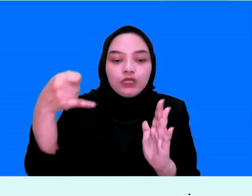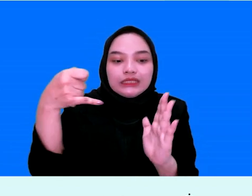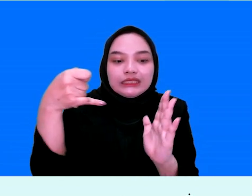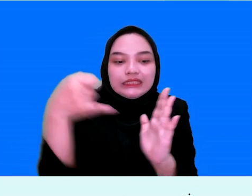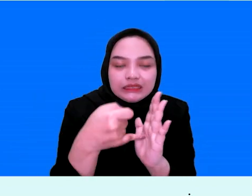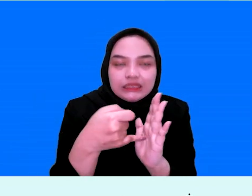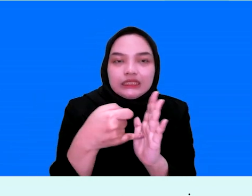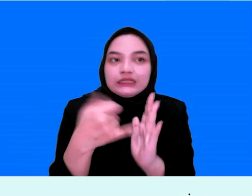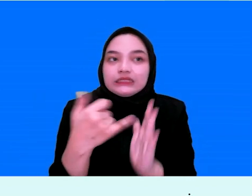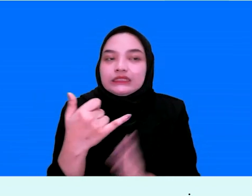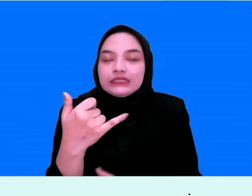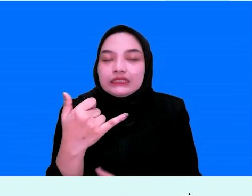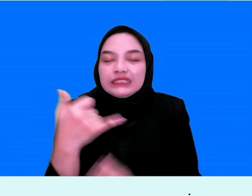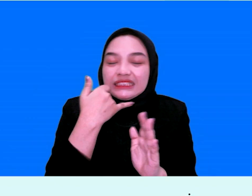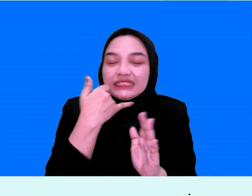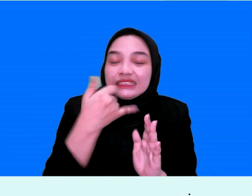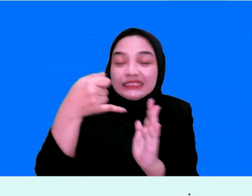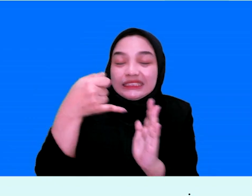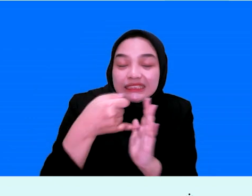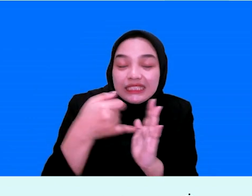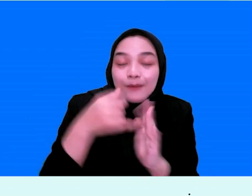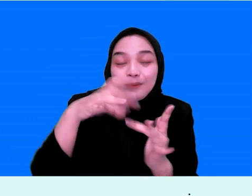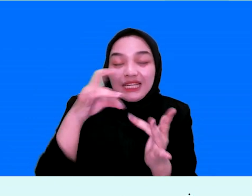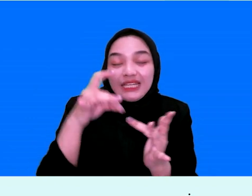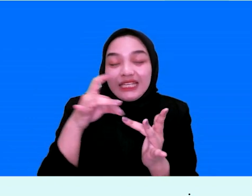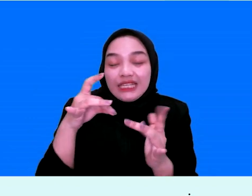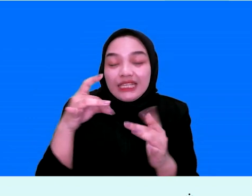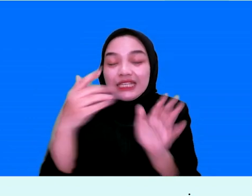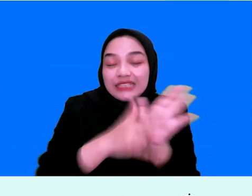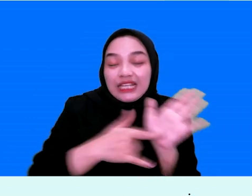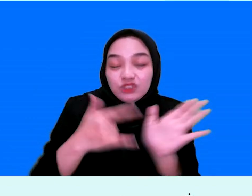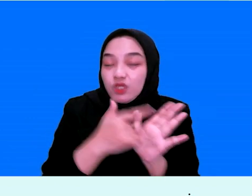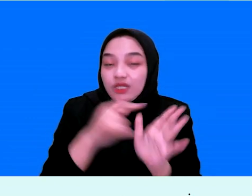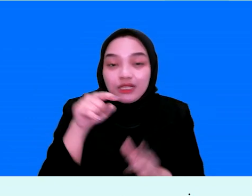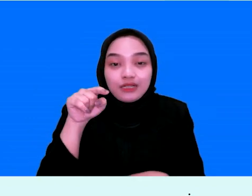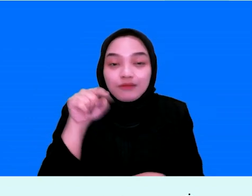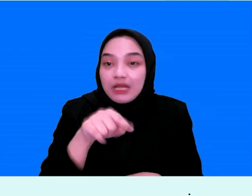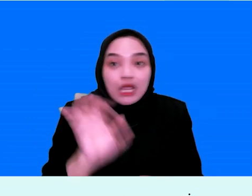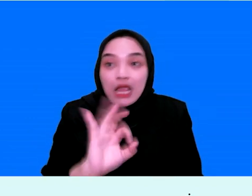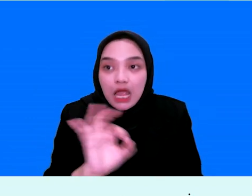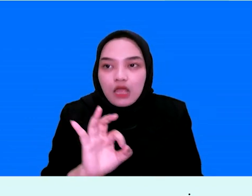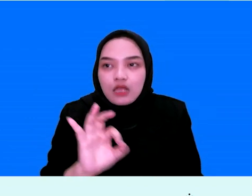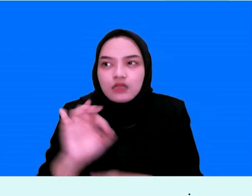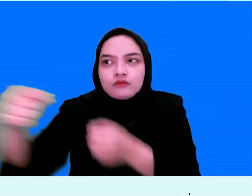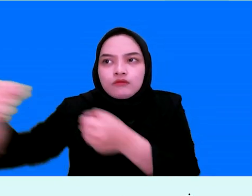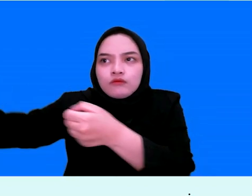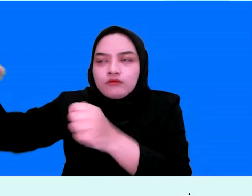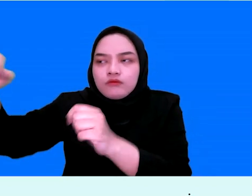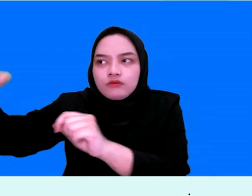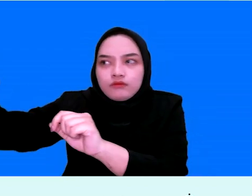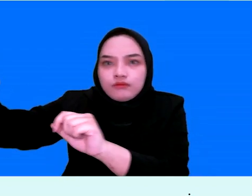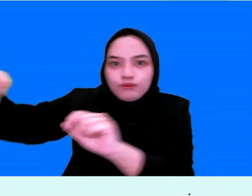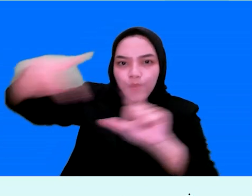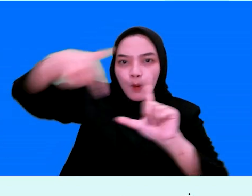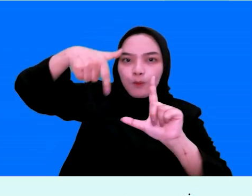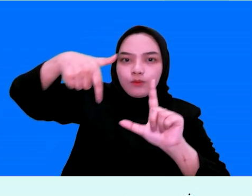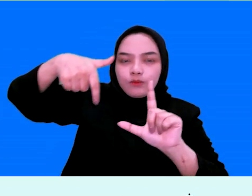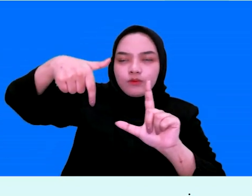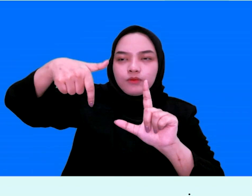kita tidak mengisi pilih stasiun pada input field ke, dan maka error message